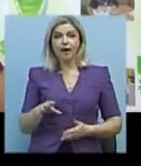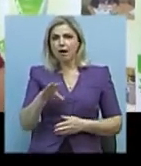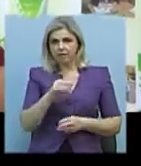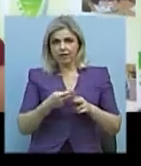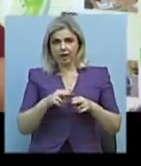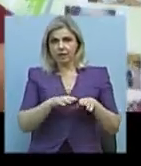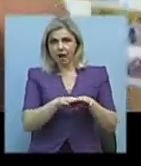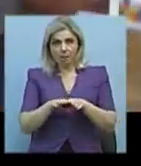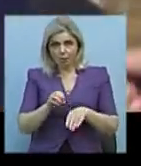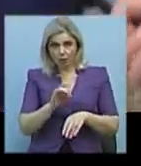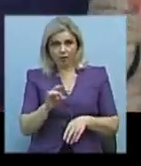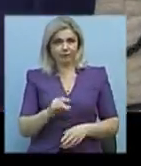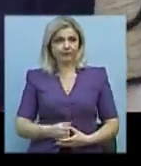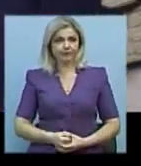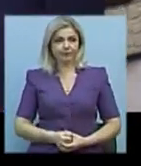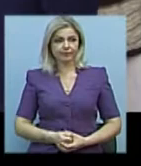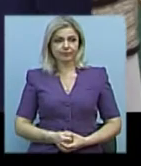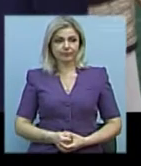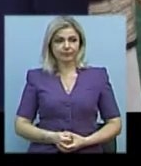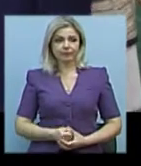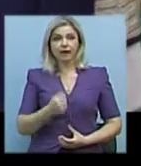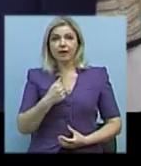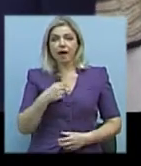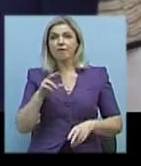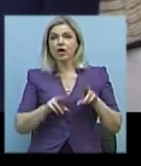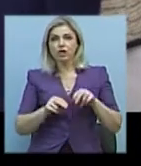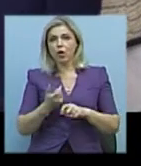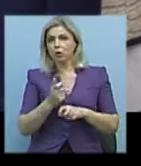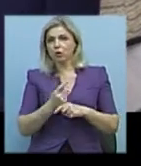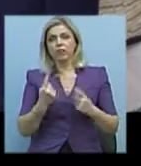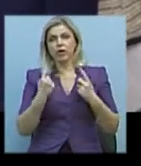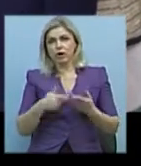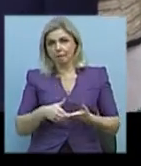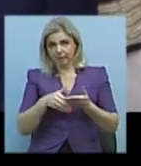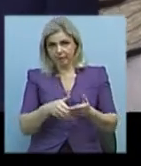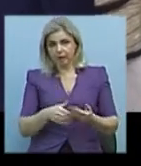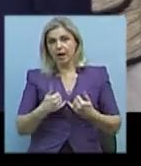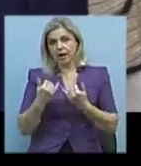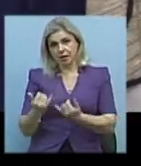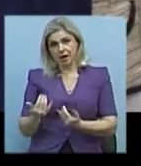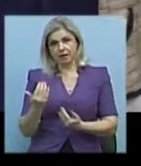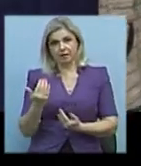набір, це, я вважаю, що дуже велике підспір'я для